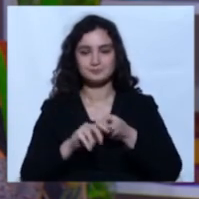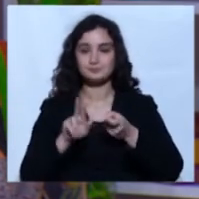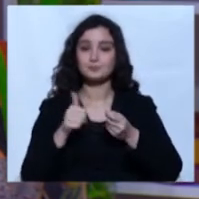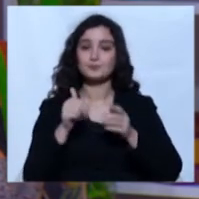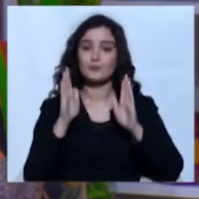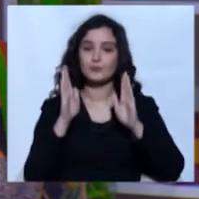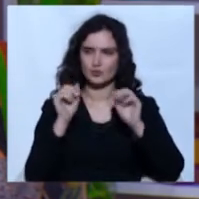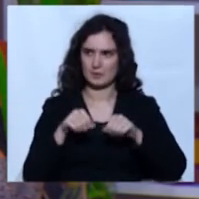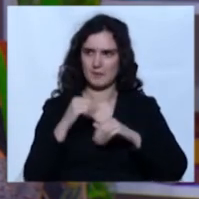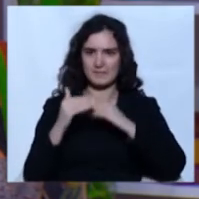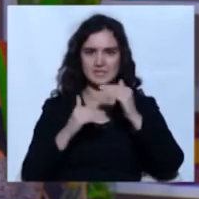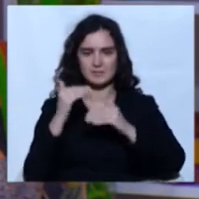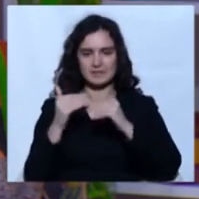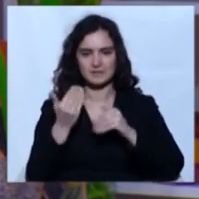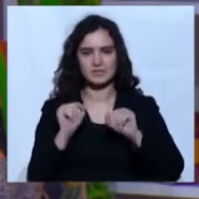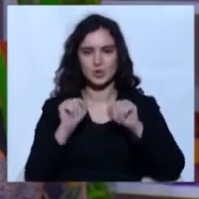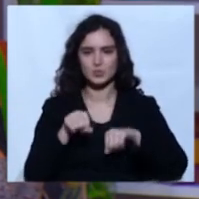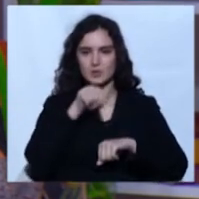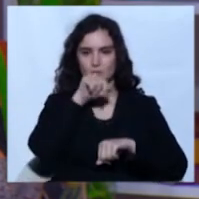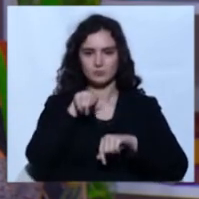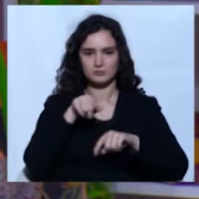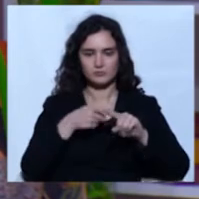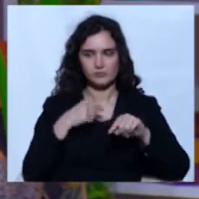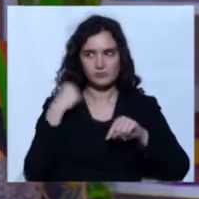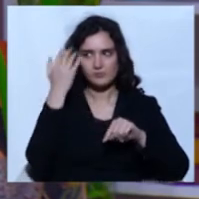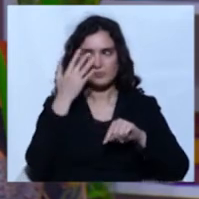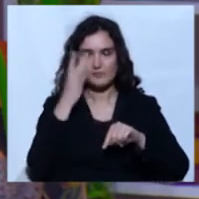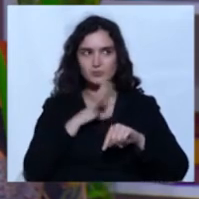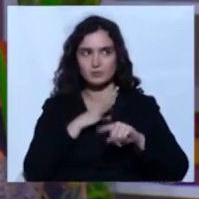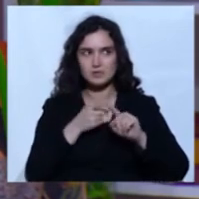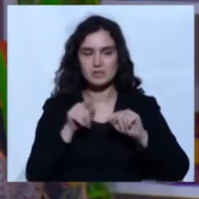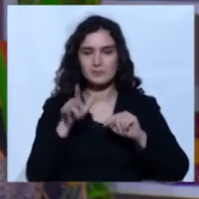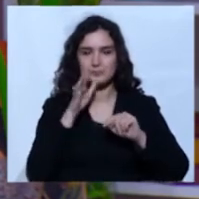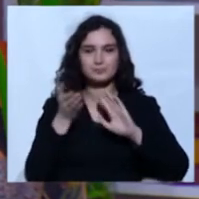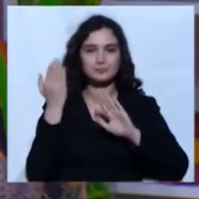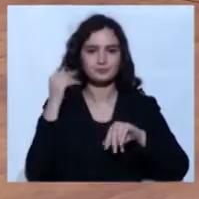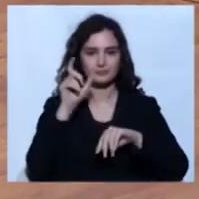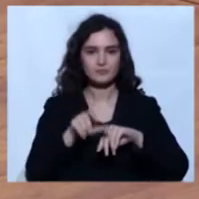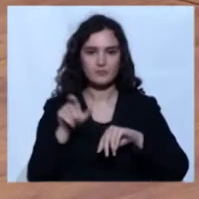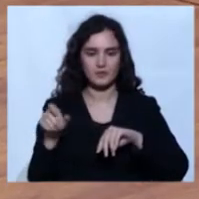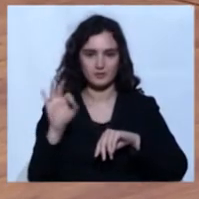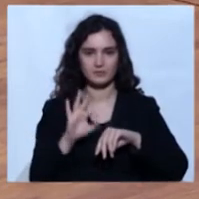შეიძლება პერსპექტივის საშუალებით ჩვენ წარმოდგენა შევიქმნათ იმ ეპოქის ადამიანზე.